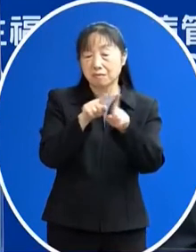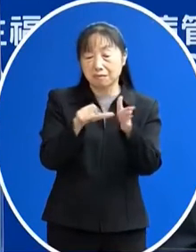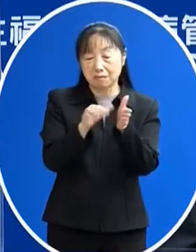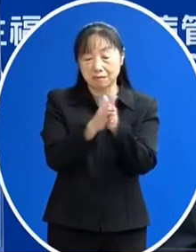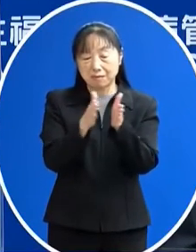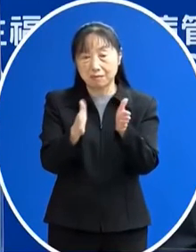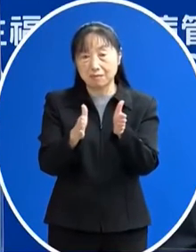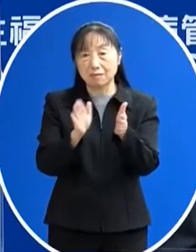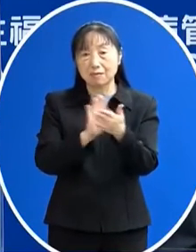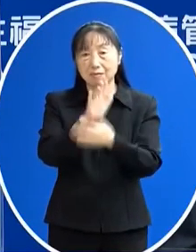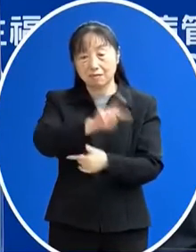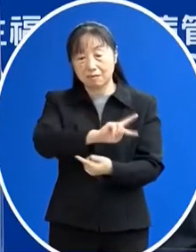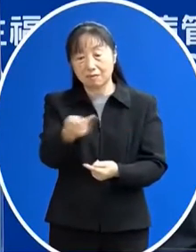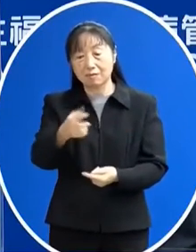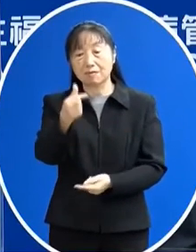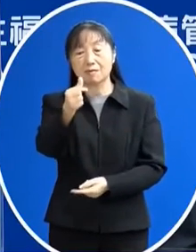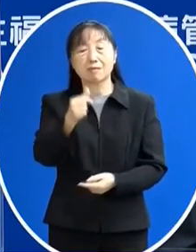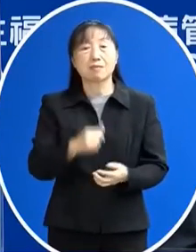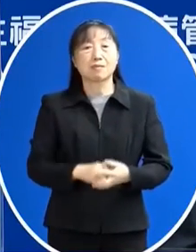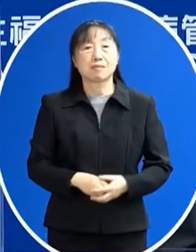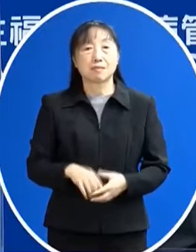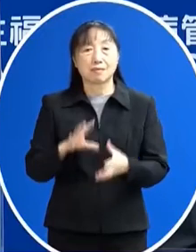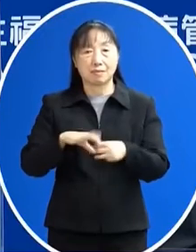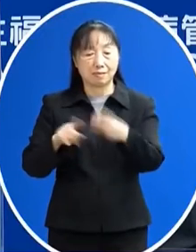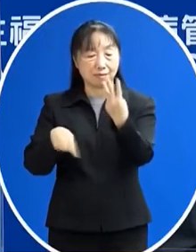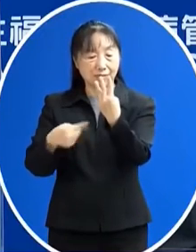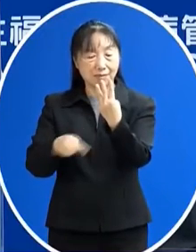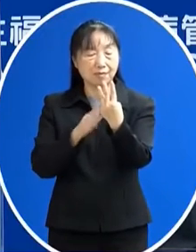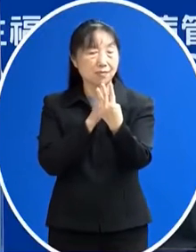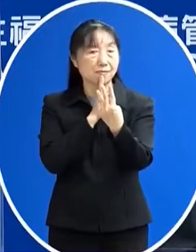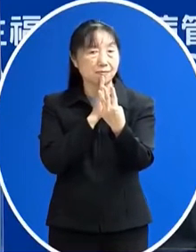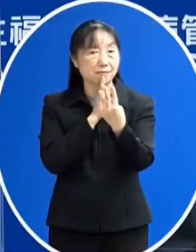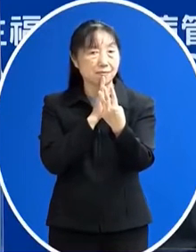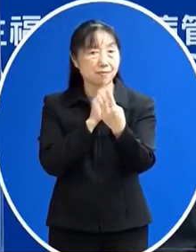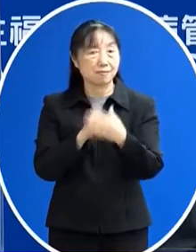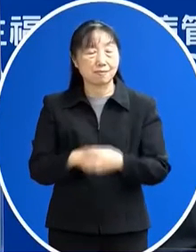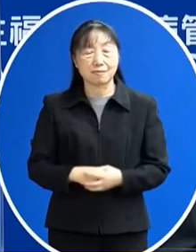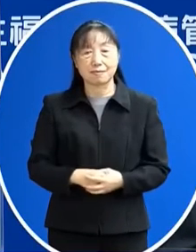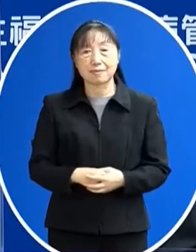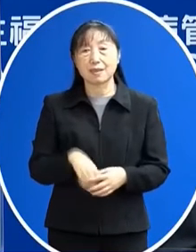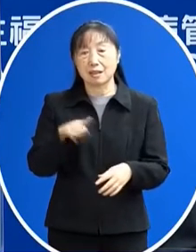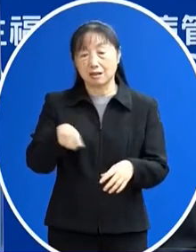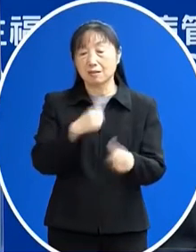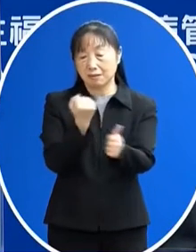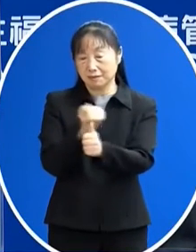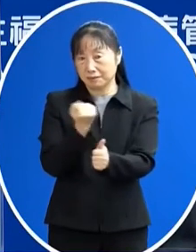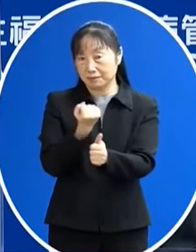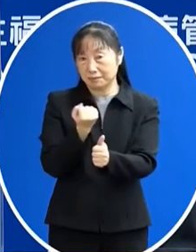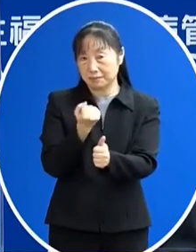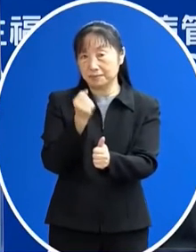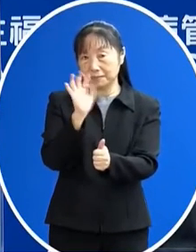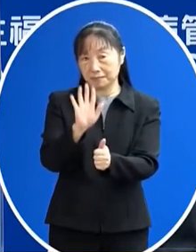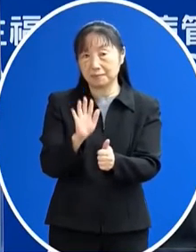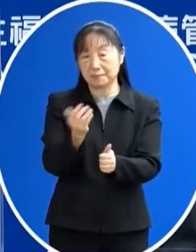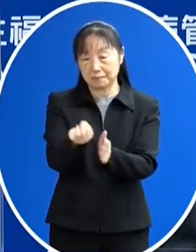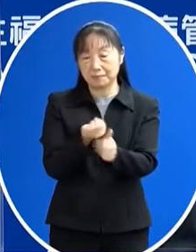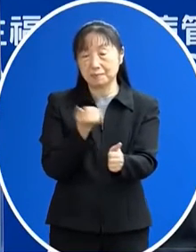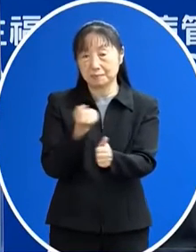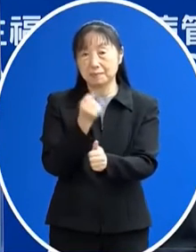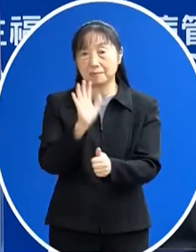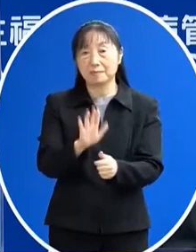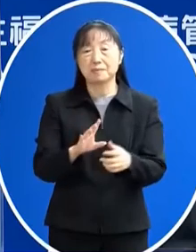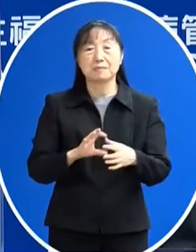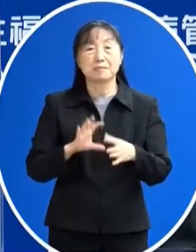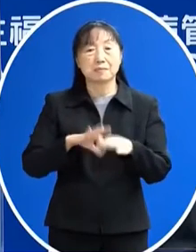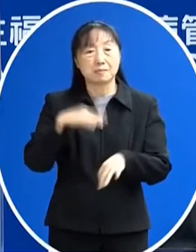那也变成采阳，所以这3位是在我们这个等于是在管控之间的案例。那至